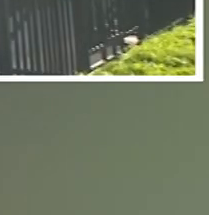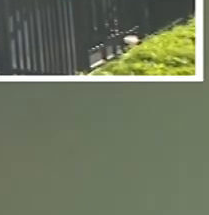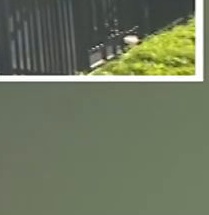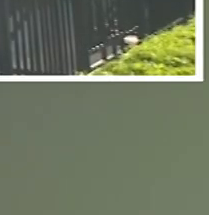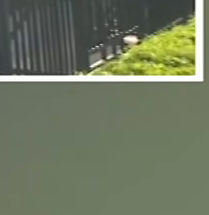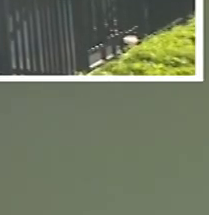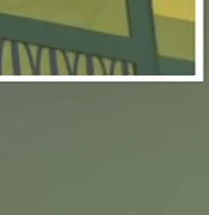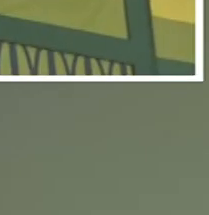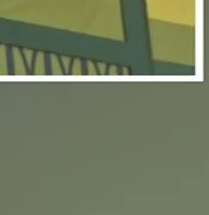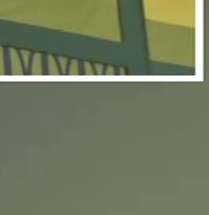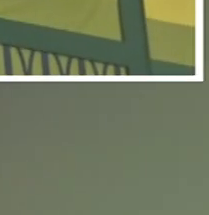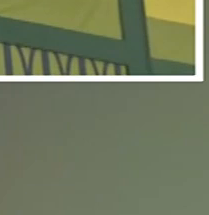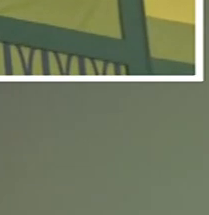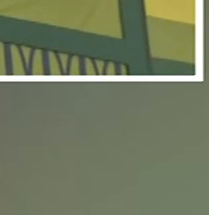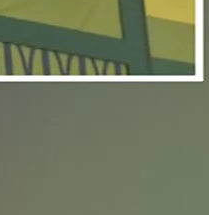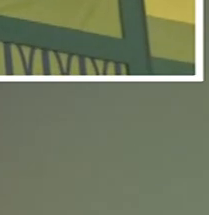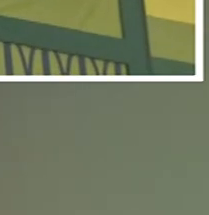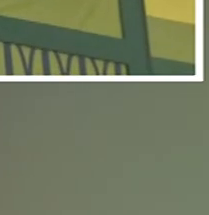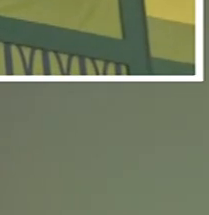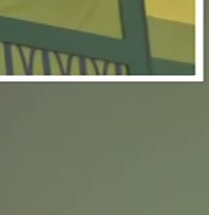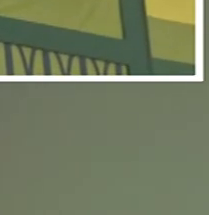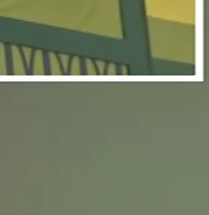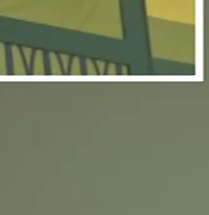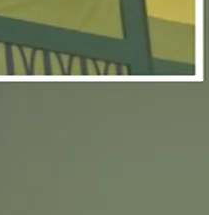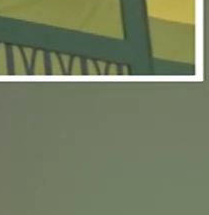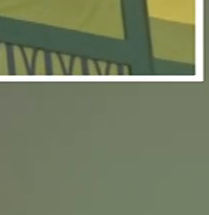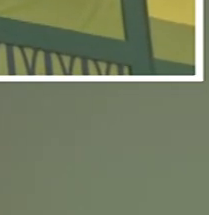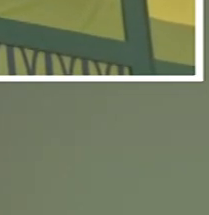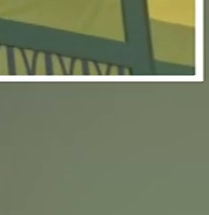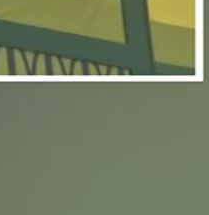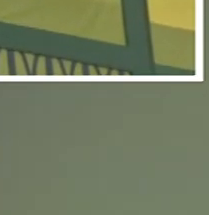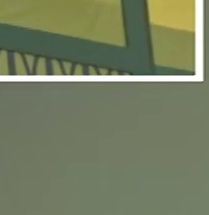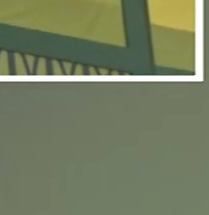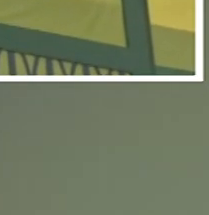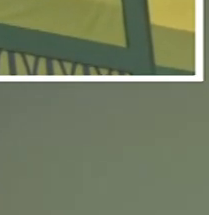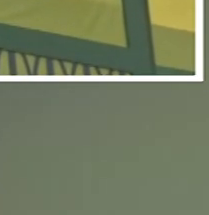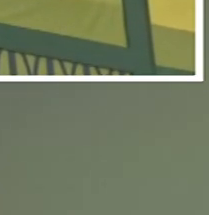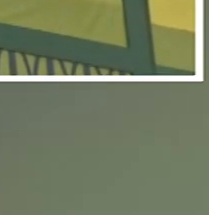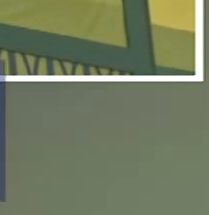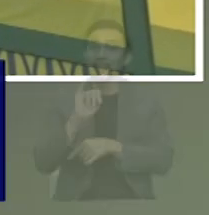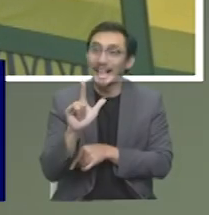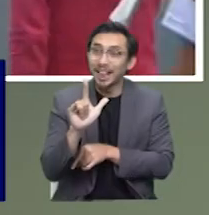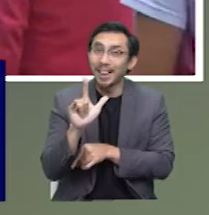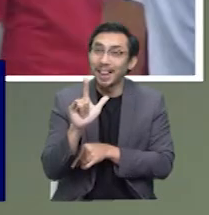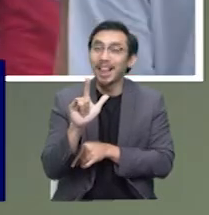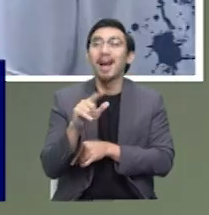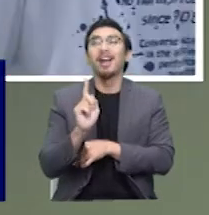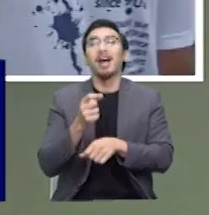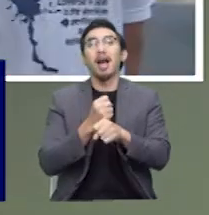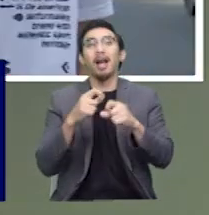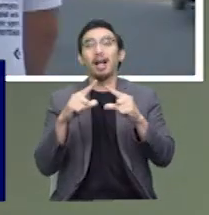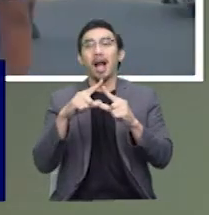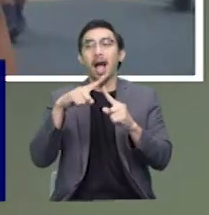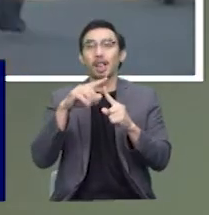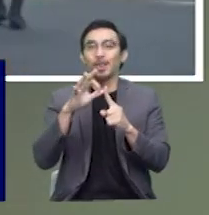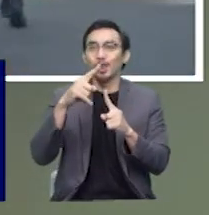Indonesia. Seperti nantinya tokoh-tokoh seperti Gatot Kaca dan Unyil juga akan ada menghiasi sepanjang Jalan Sudirman hingga Tamrin. Tak